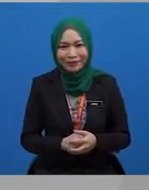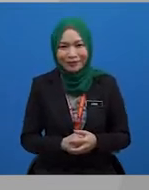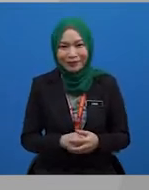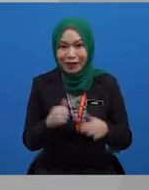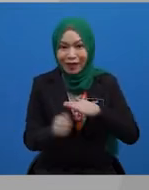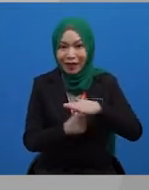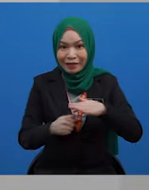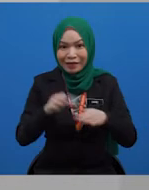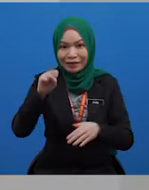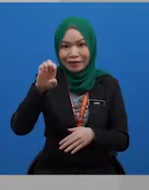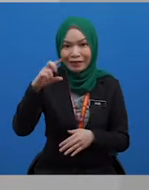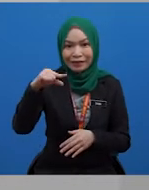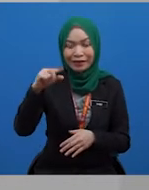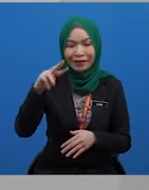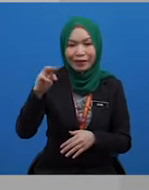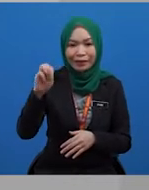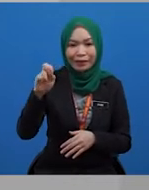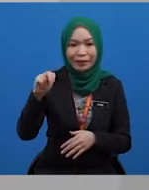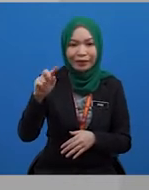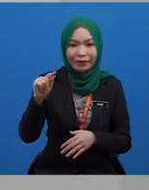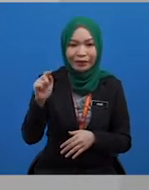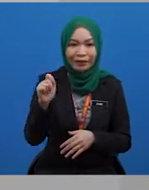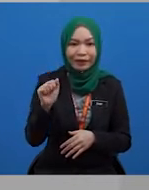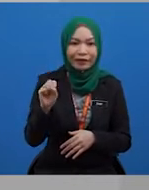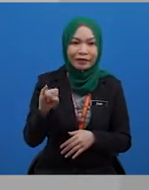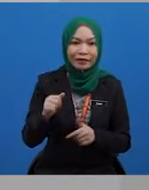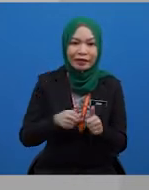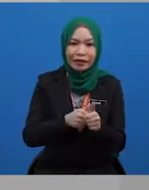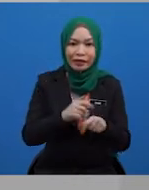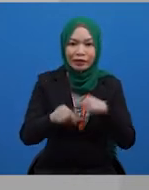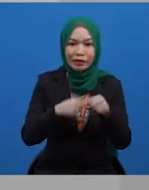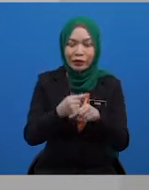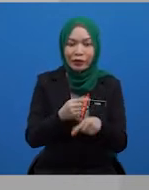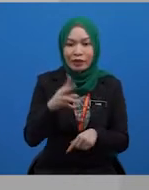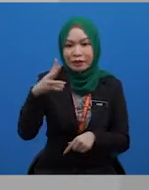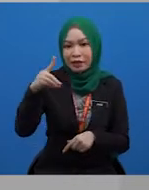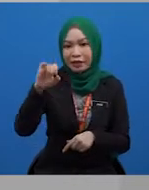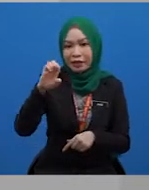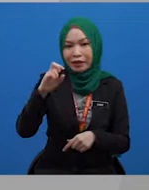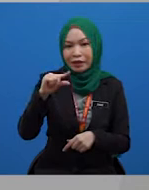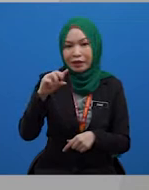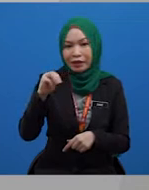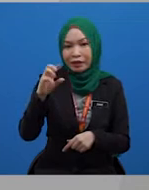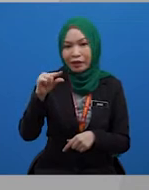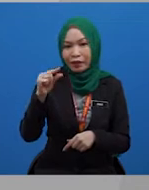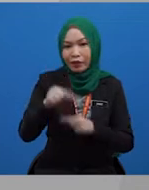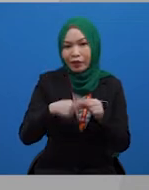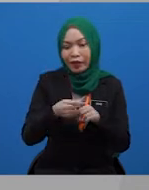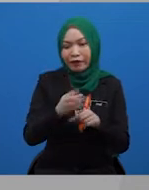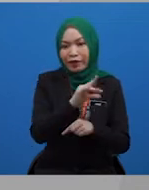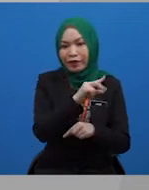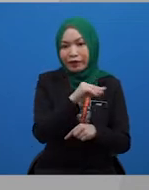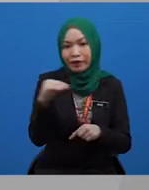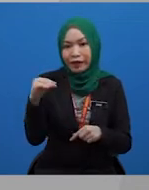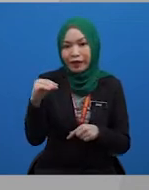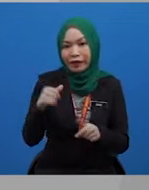asas segmentasi mengikut geografi, asas segmentasi mengikut demografi, asas segmentasi